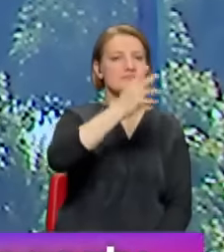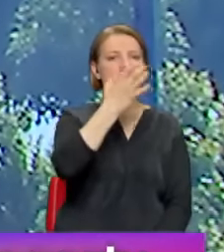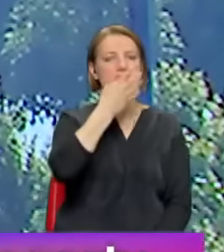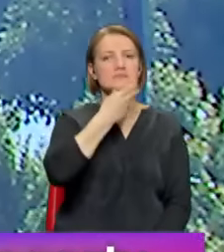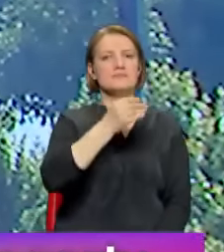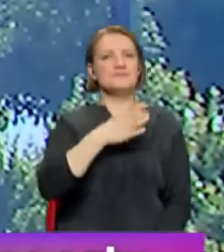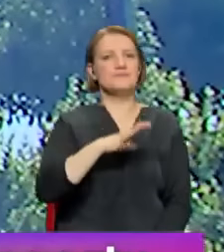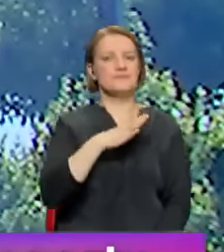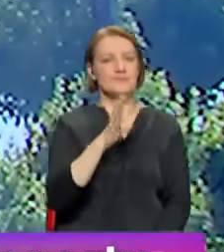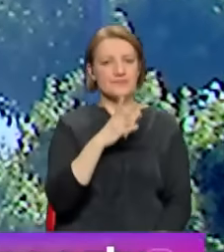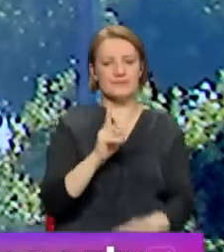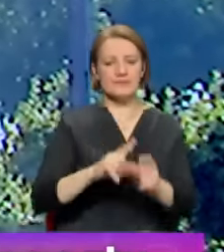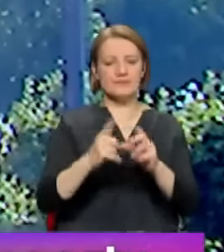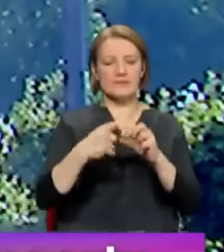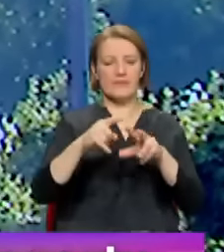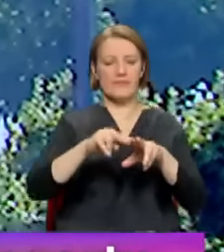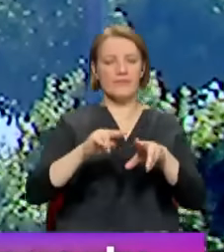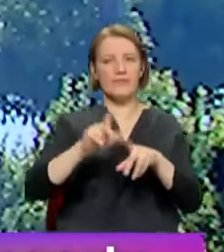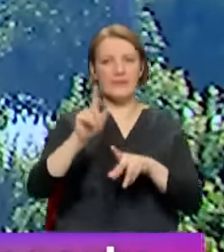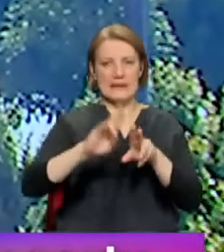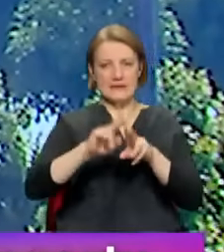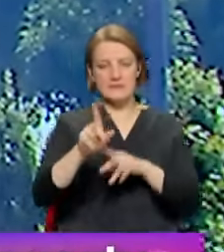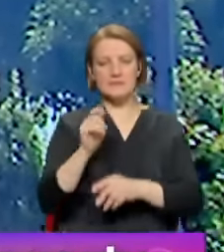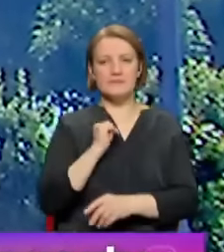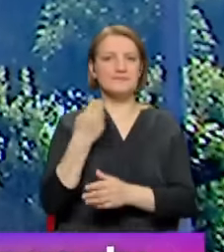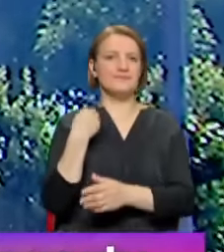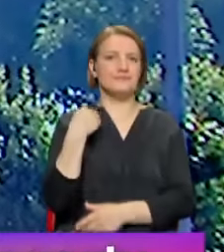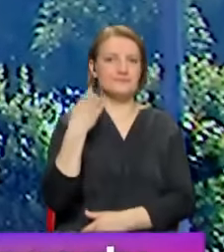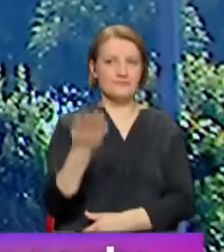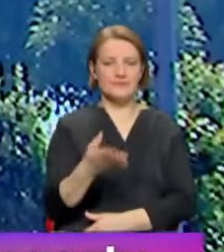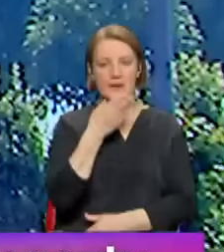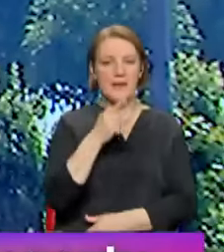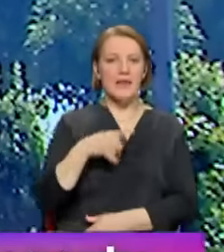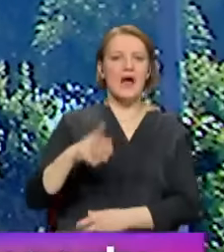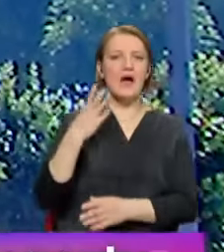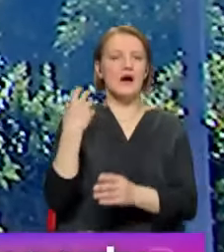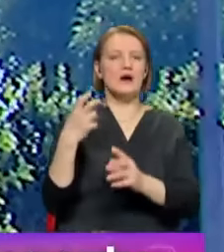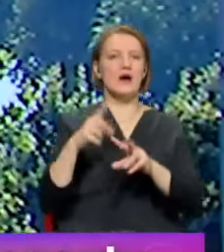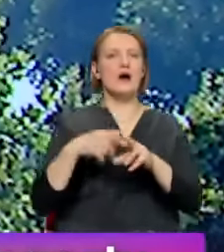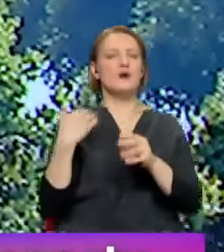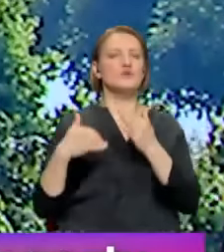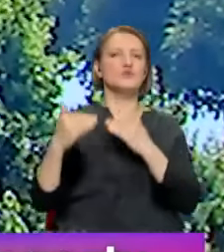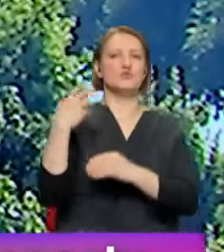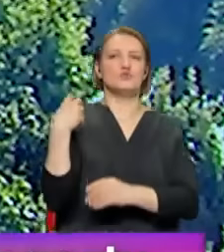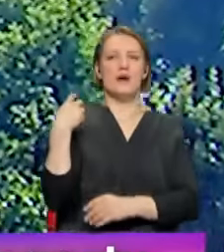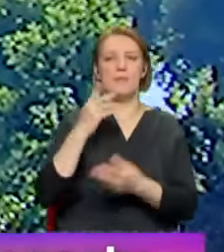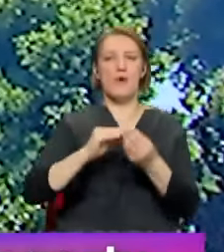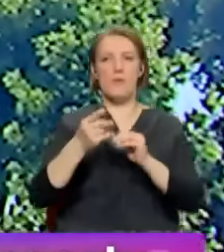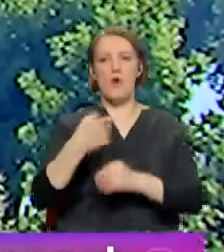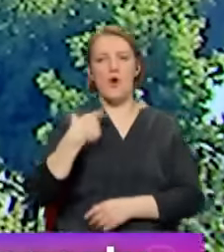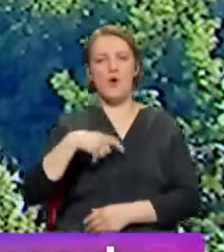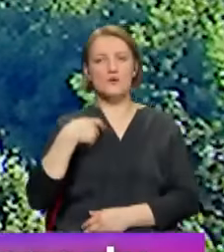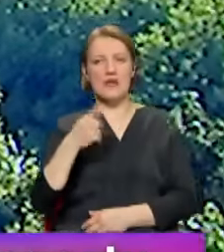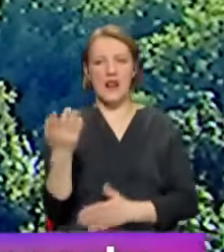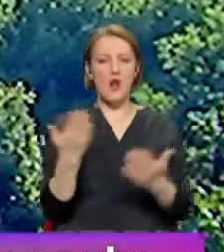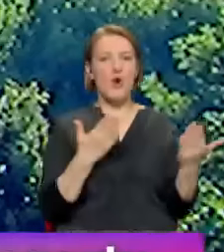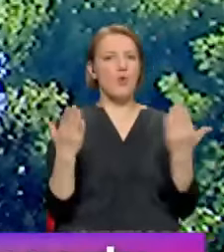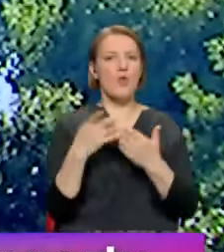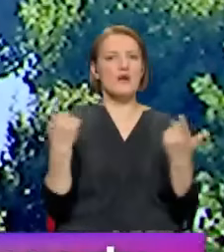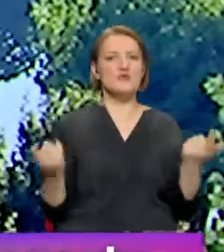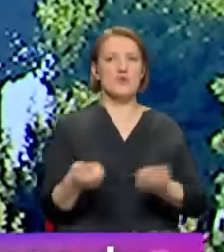emeklilik isteyenler var. Çıraklık meselesini konuşacağız. Askerlik borçlanması, emekli asubaylarımızın sorunları. Sonra özel